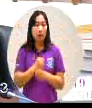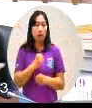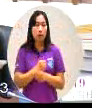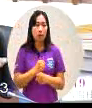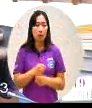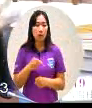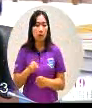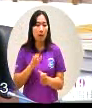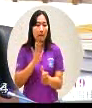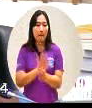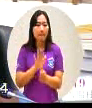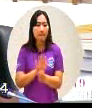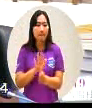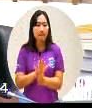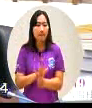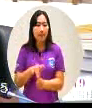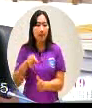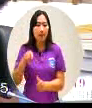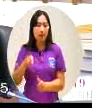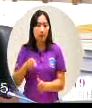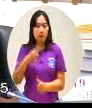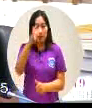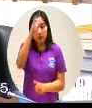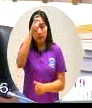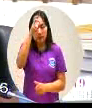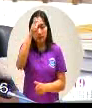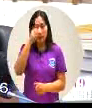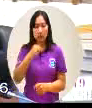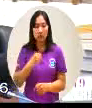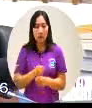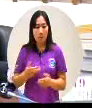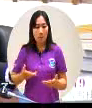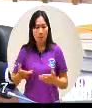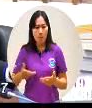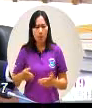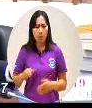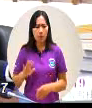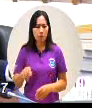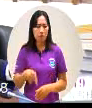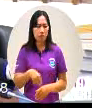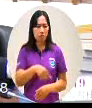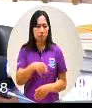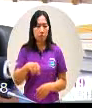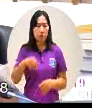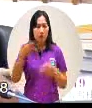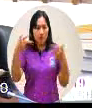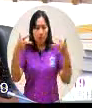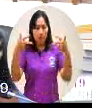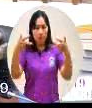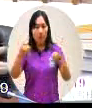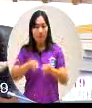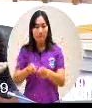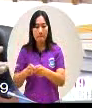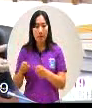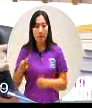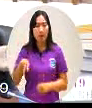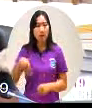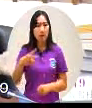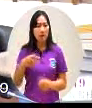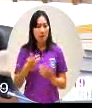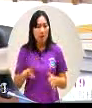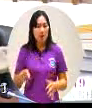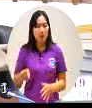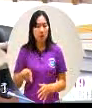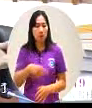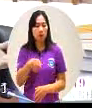果即卖就闹到这种田地啦，220几个章啦，无人要管啦。但是经过阮的讨论了，